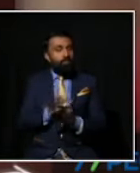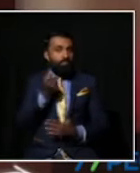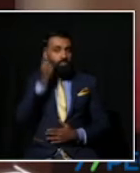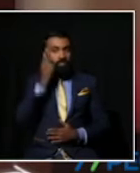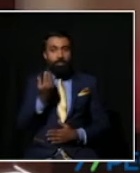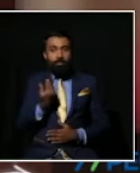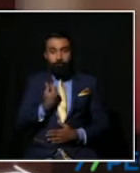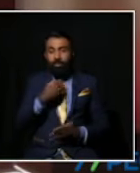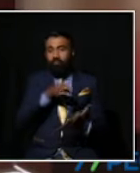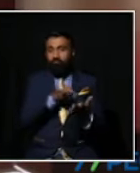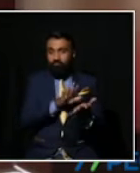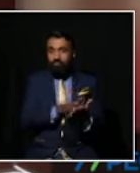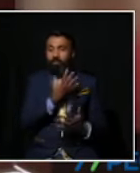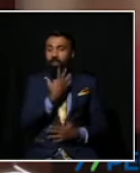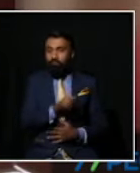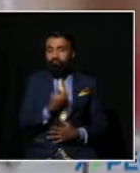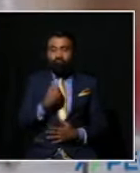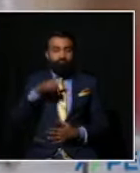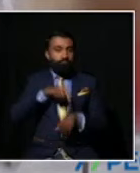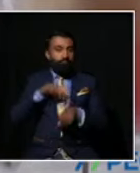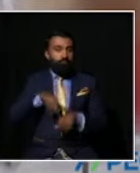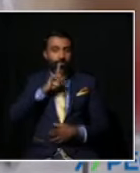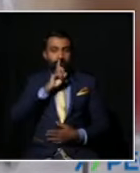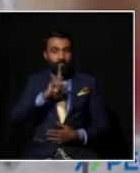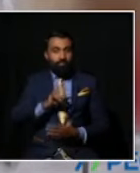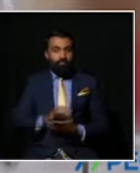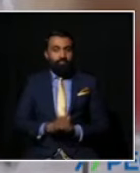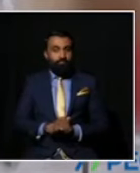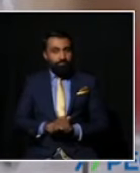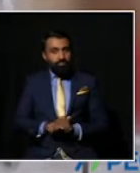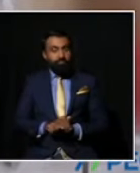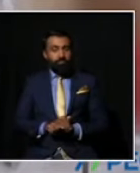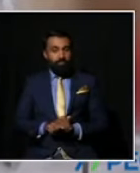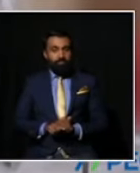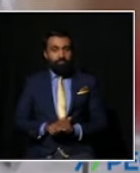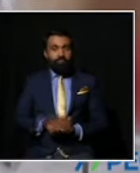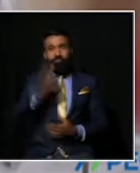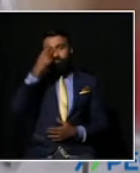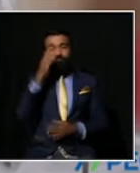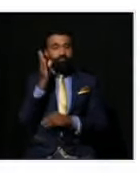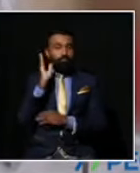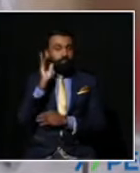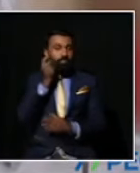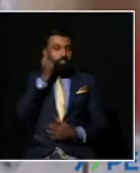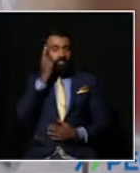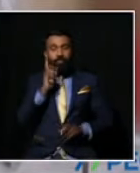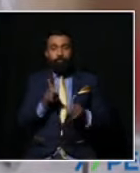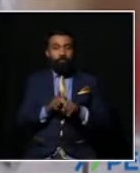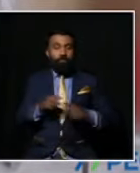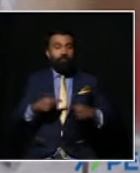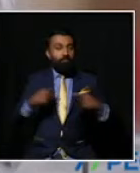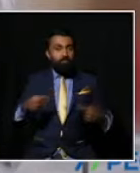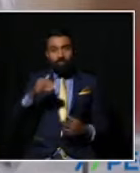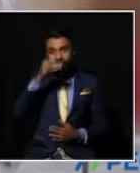අපේ තීන්දුව ගන්න කියන එක මම මේ අවස්ථාවේ කියන්න කැමතියි. ඒ මොකද මේ මම ඒ කාඩිනල් උන්නාන්සේ දරපු පතේ එහෙම නෙවෙයි විපක්ෂ නායකතුමා